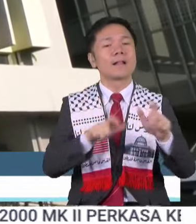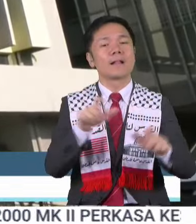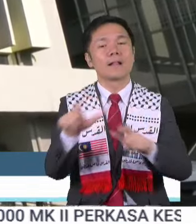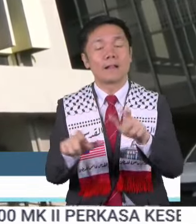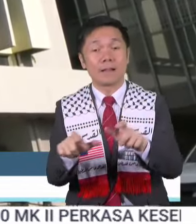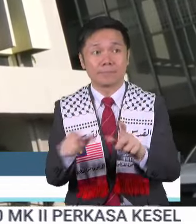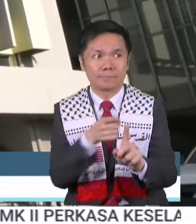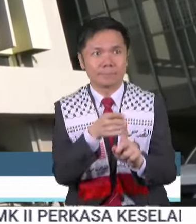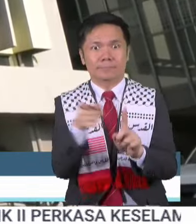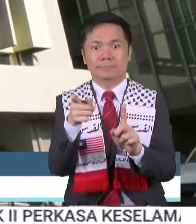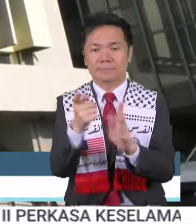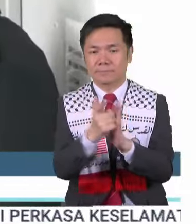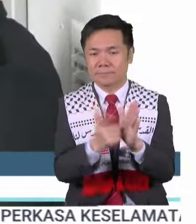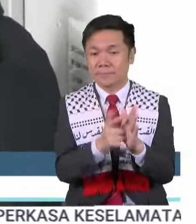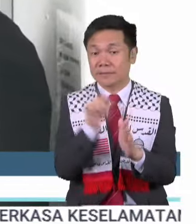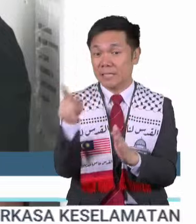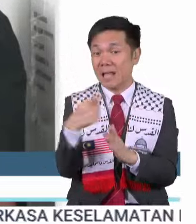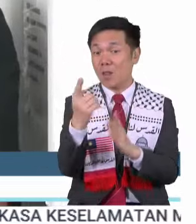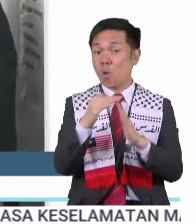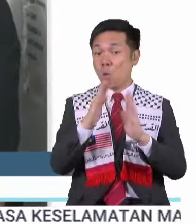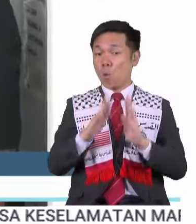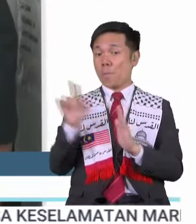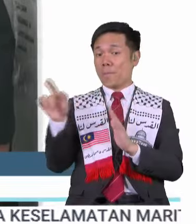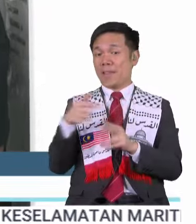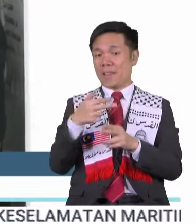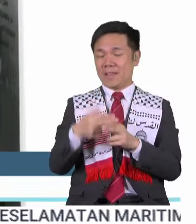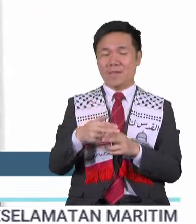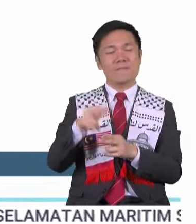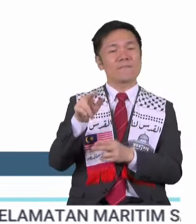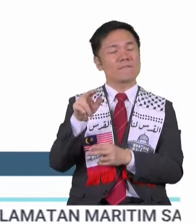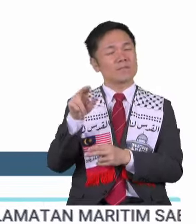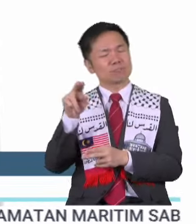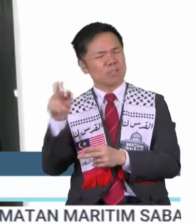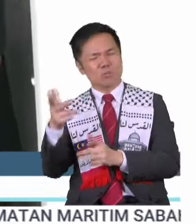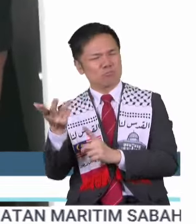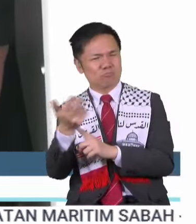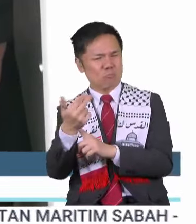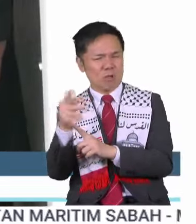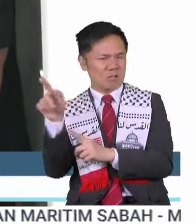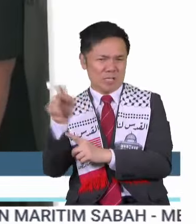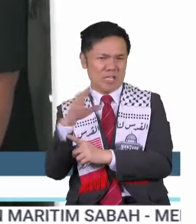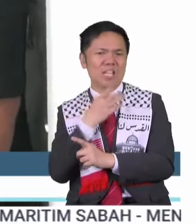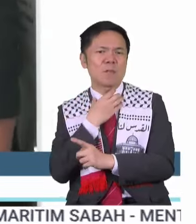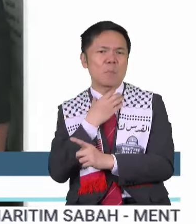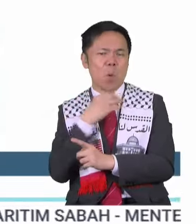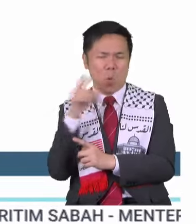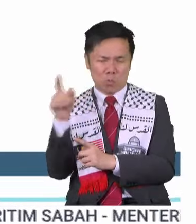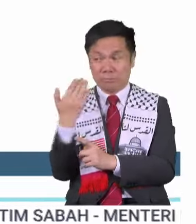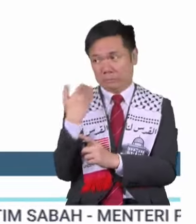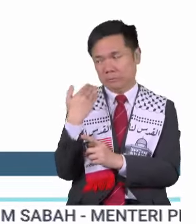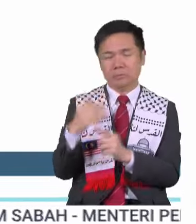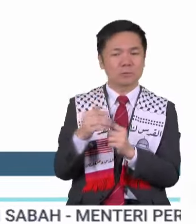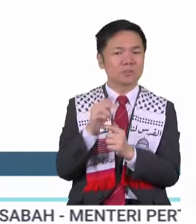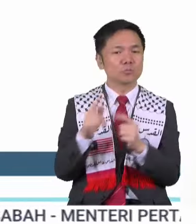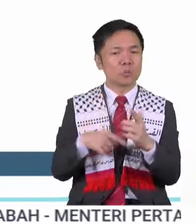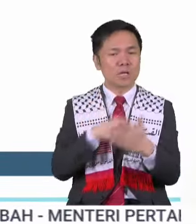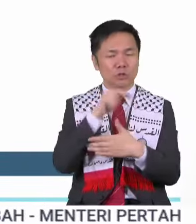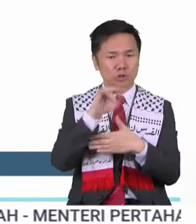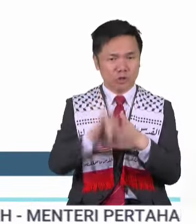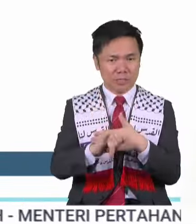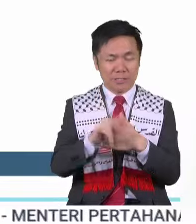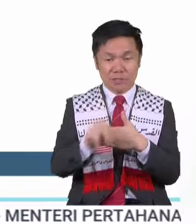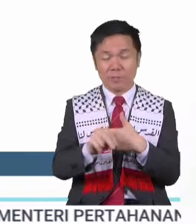menyalahi undang-undang di sebuah rumah di Meru Valley Resort Ipoh 17 Januari lalu mereka didakwa mengikut